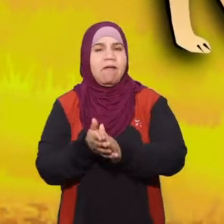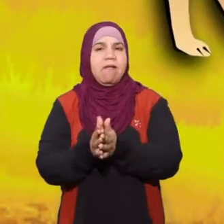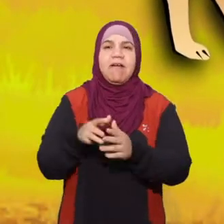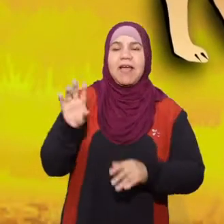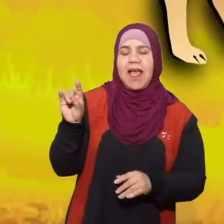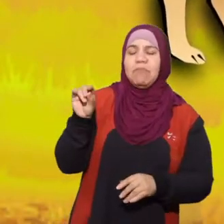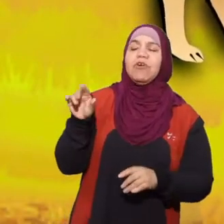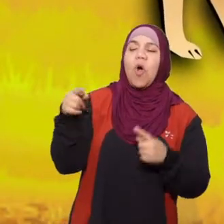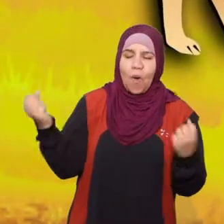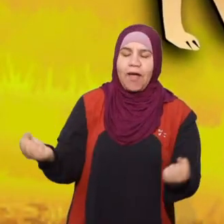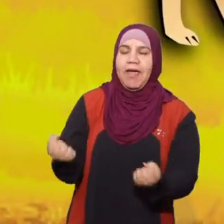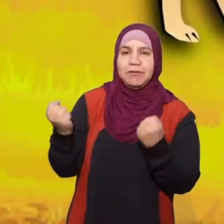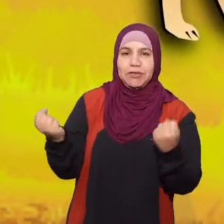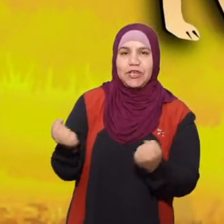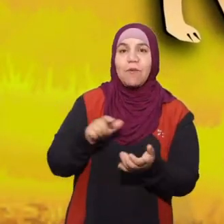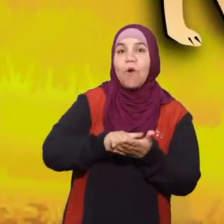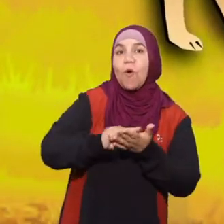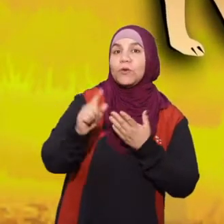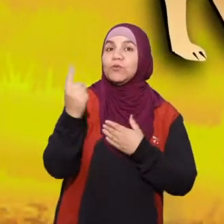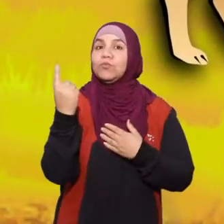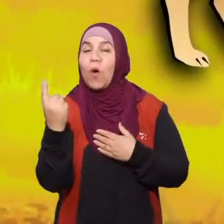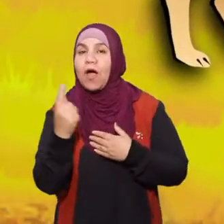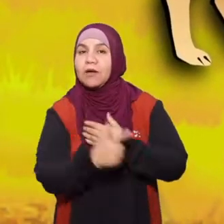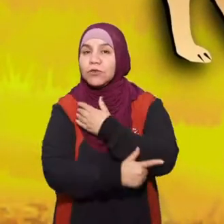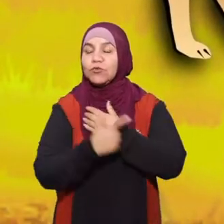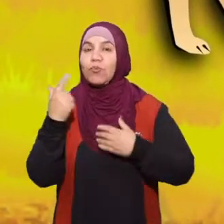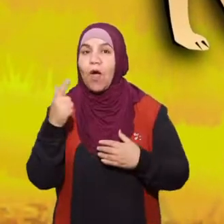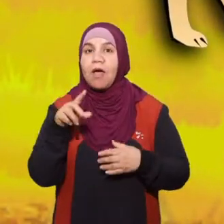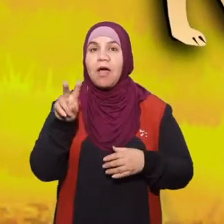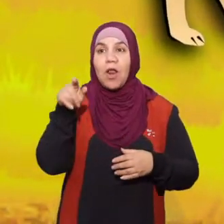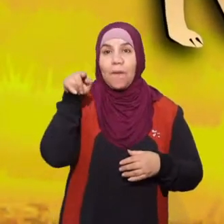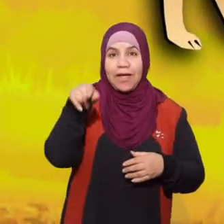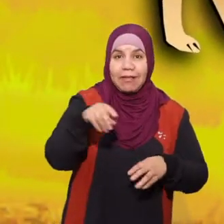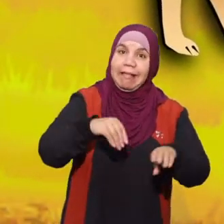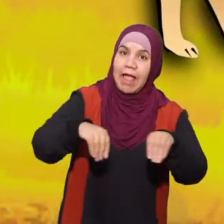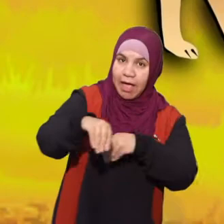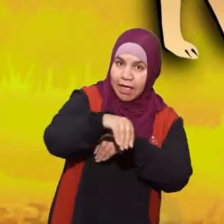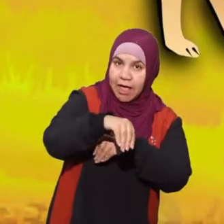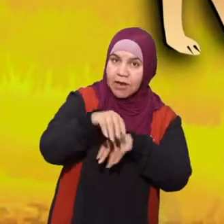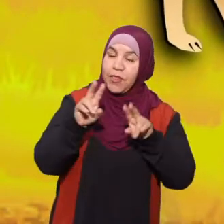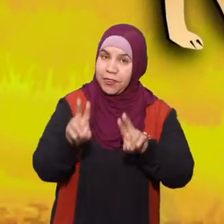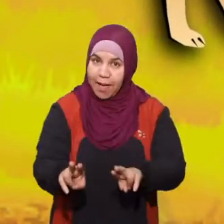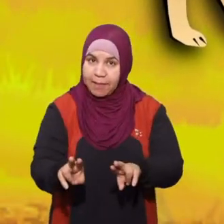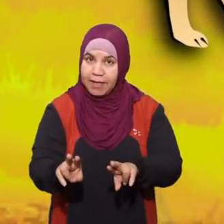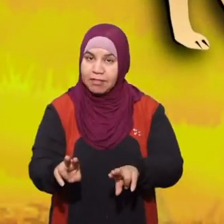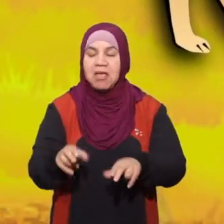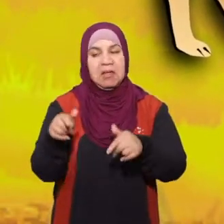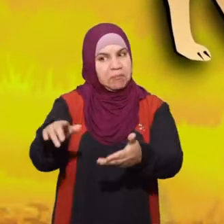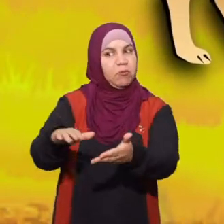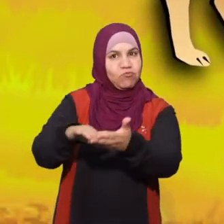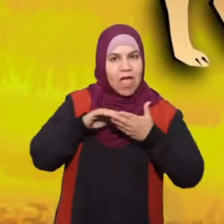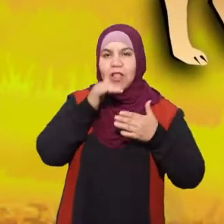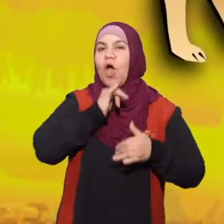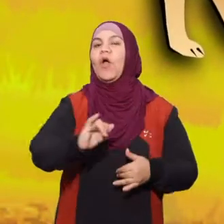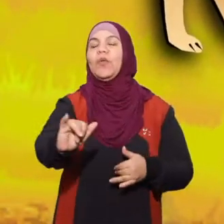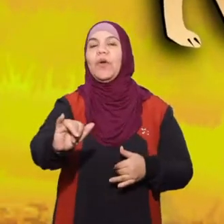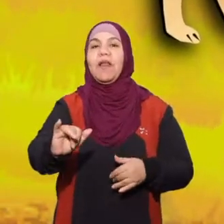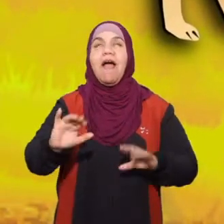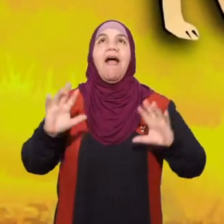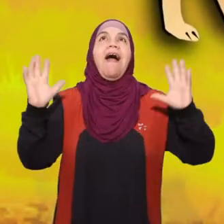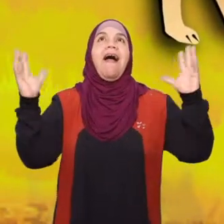حسنا، سأجربك لمدة أسبوع، فإن ثبت لي أنك تغيرت فسوف أجعلك مساعدي